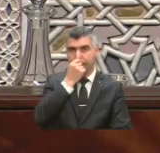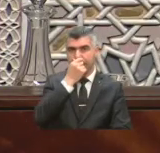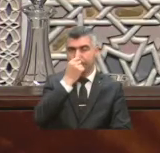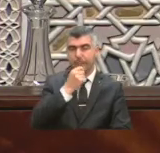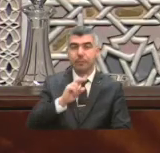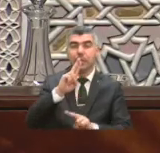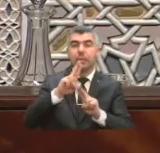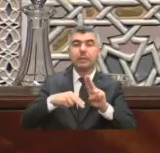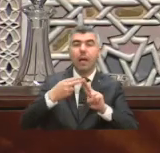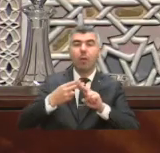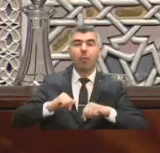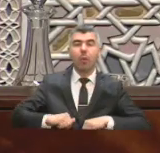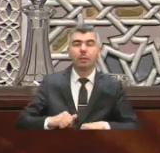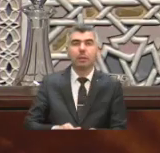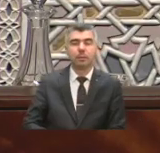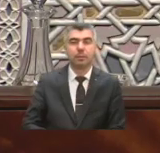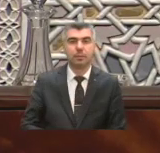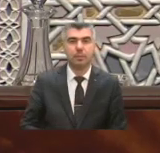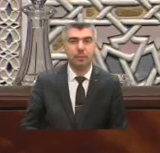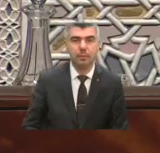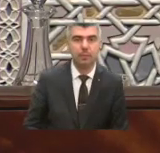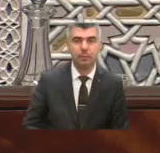جواب السيدة الوزيرة.